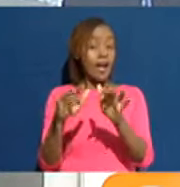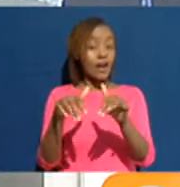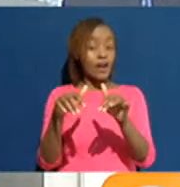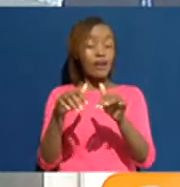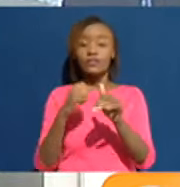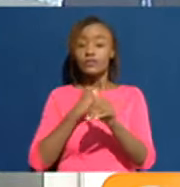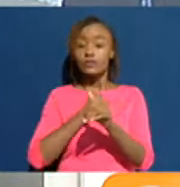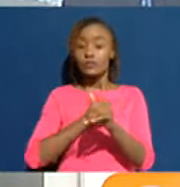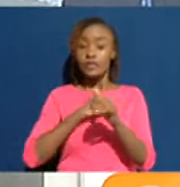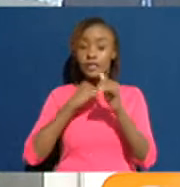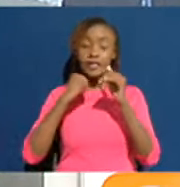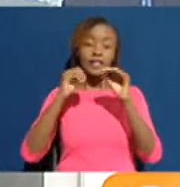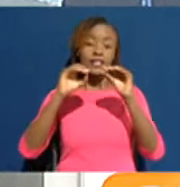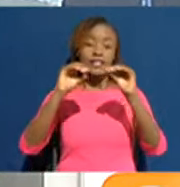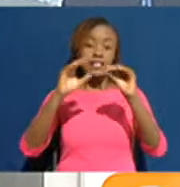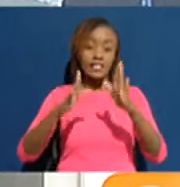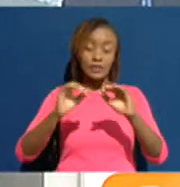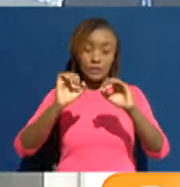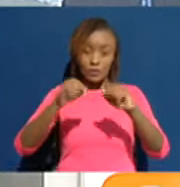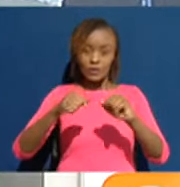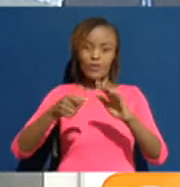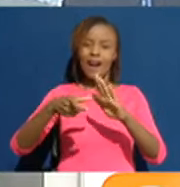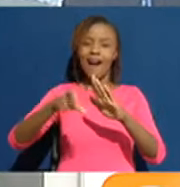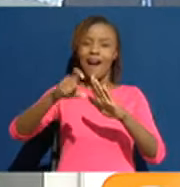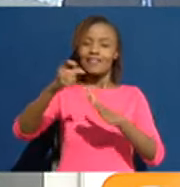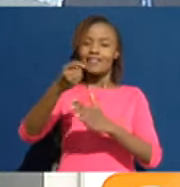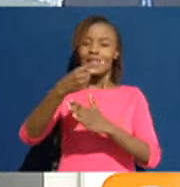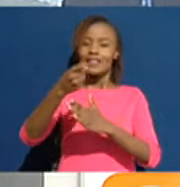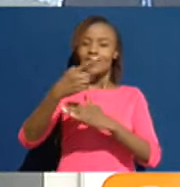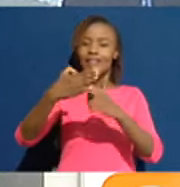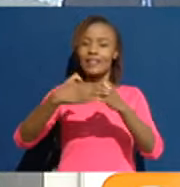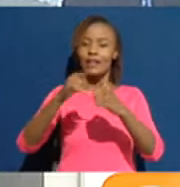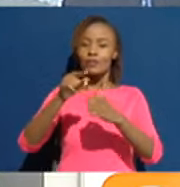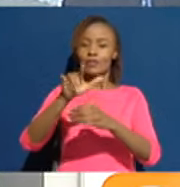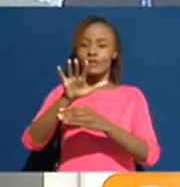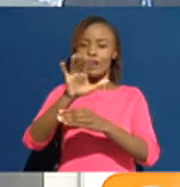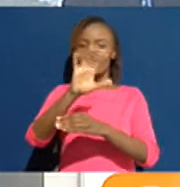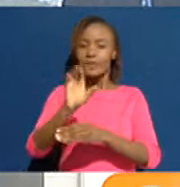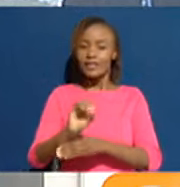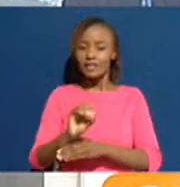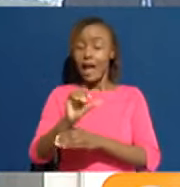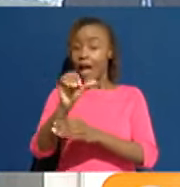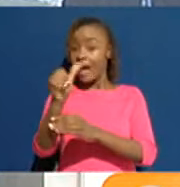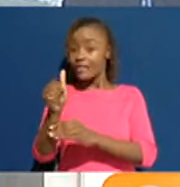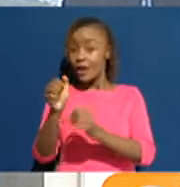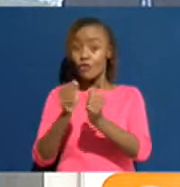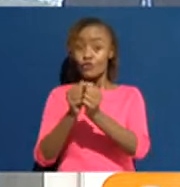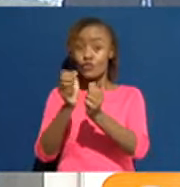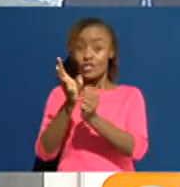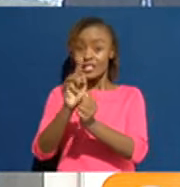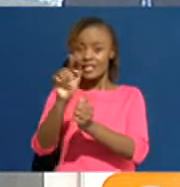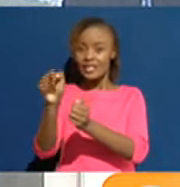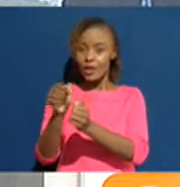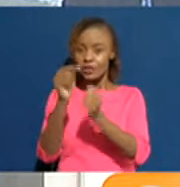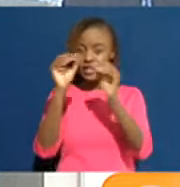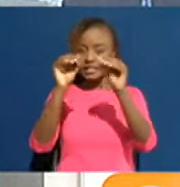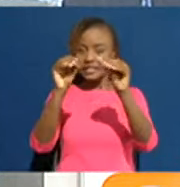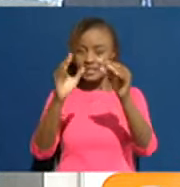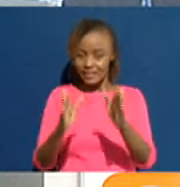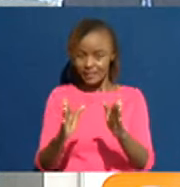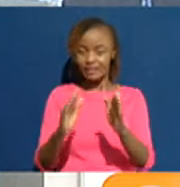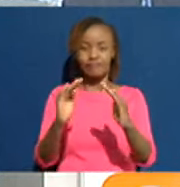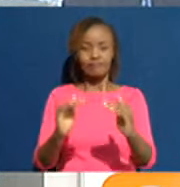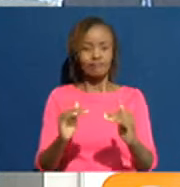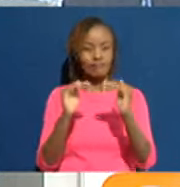Nyongeza ya mishahara ya asilimia 9.5 huku walimu zaidi ya 14,000 pia wakipandishwa vyeo. Haya ni sehemu ya mkataba uliotiwa